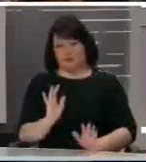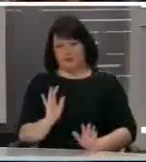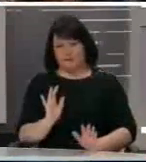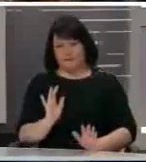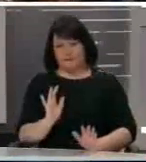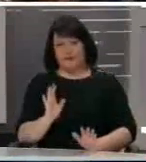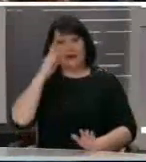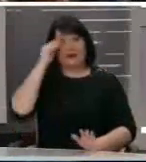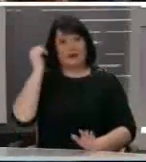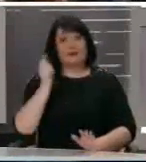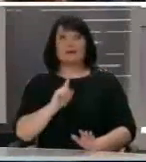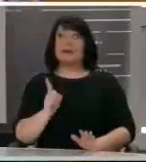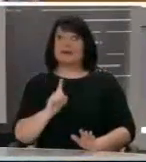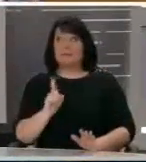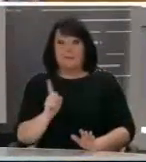Ας μην ξεχνάμε